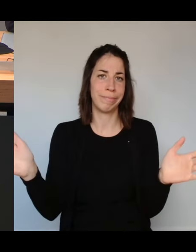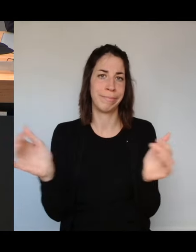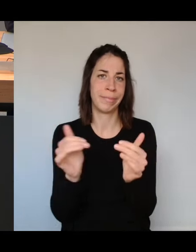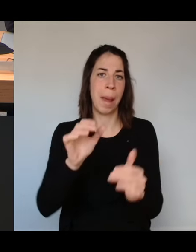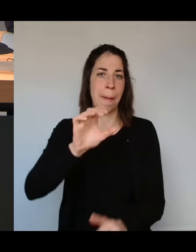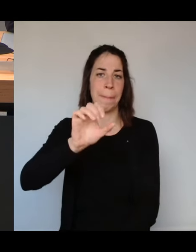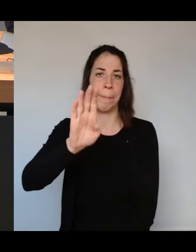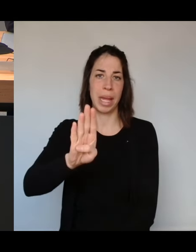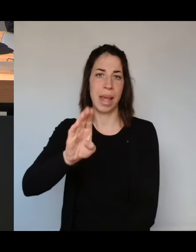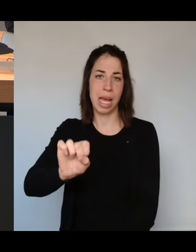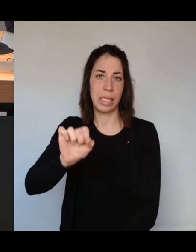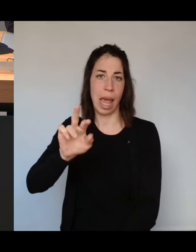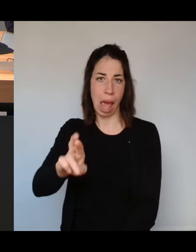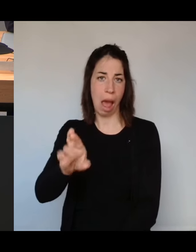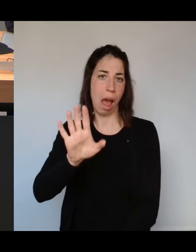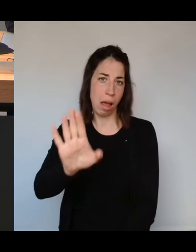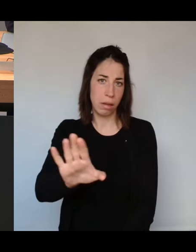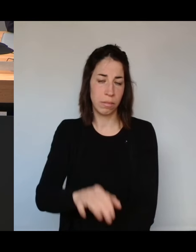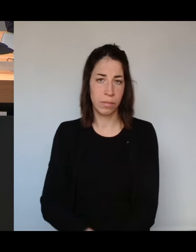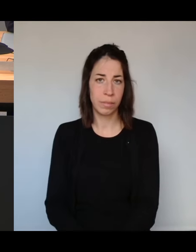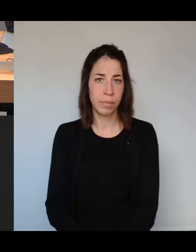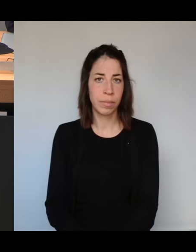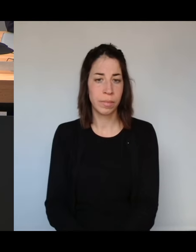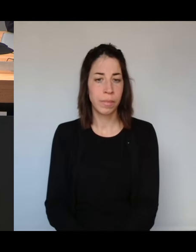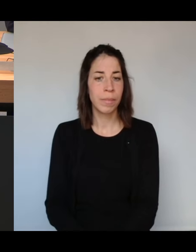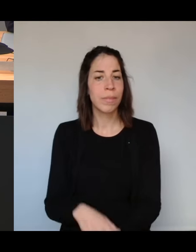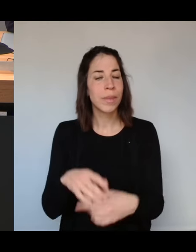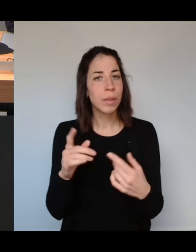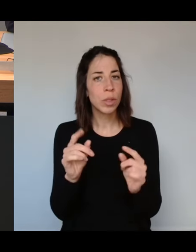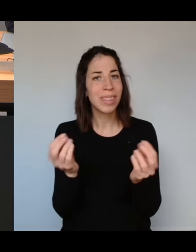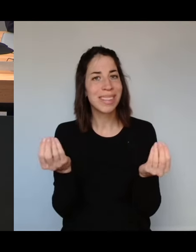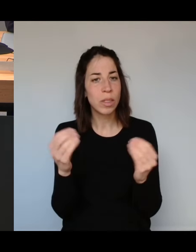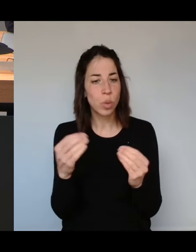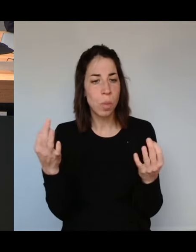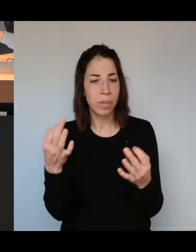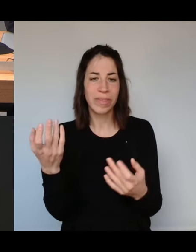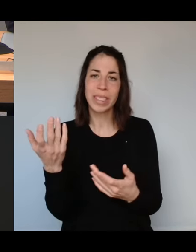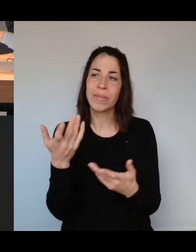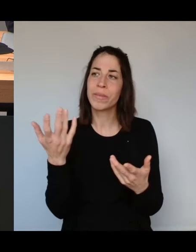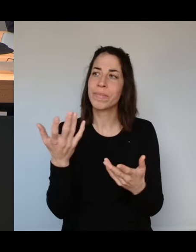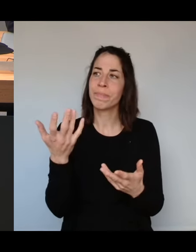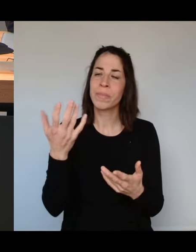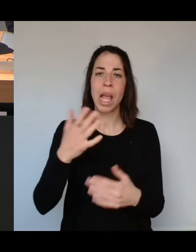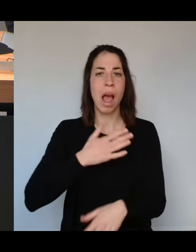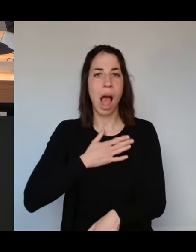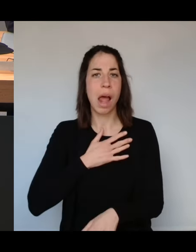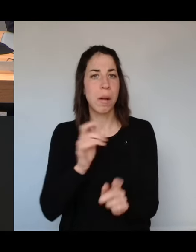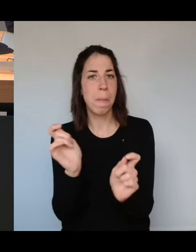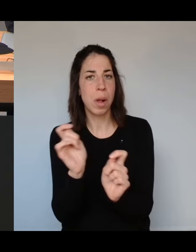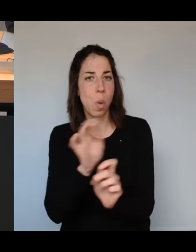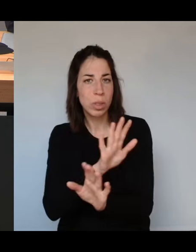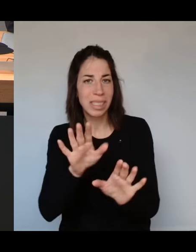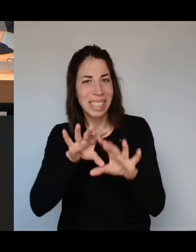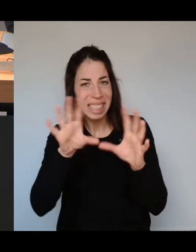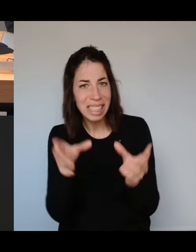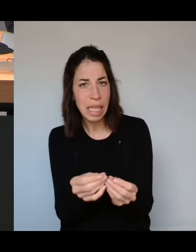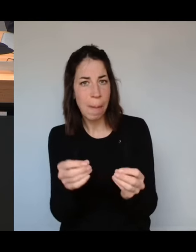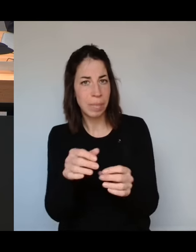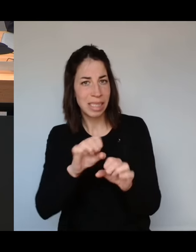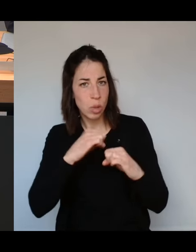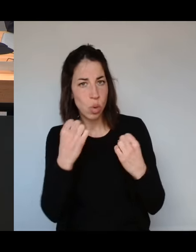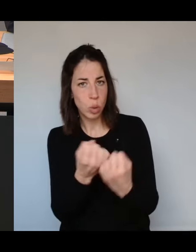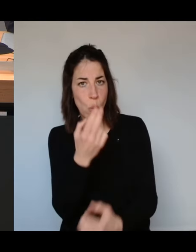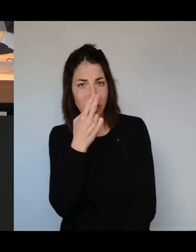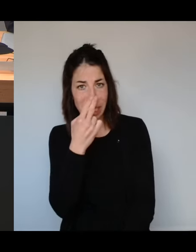Möglichkeit einer Atempause für die komplexe Problemlage vor Ort. Obwohl wir natürlich wissen, macht man irgendwo was